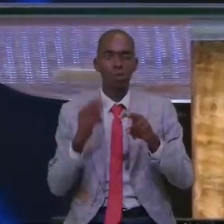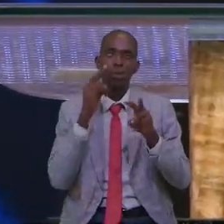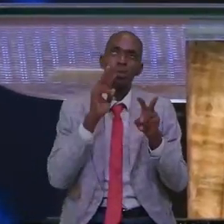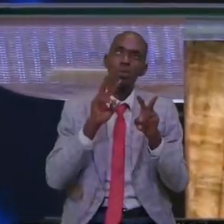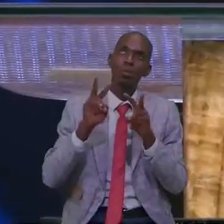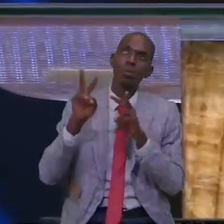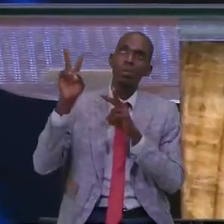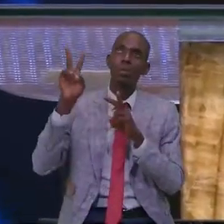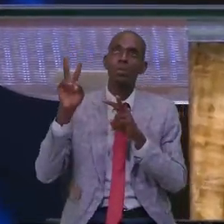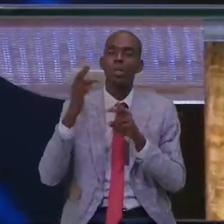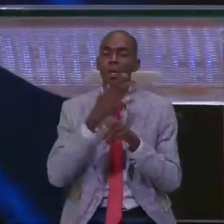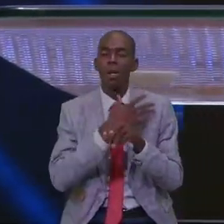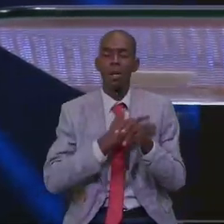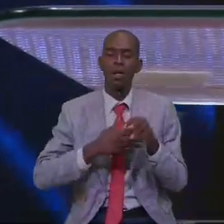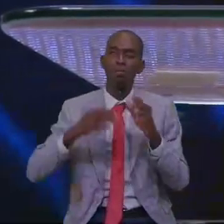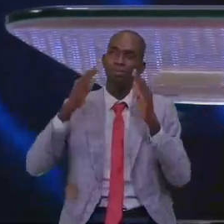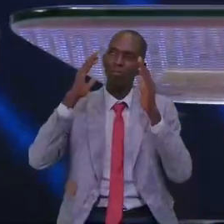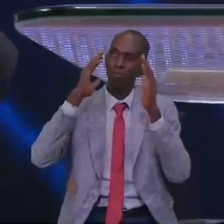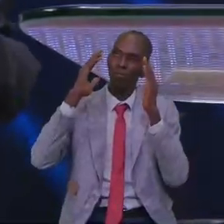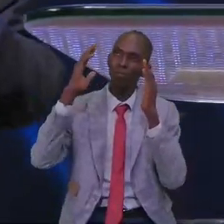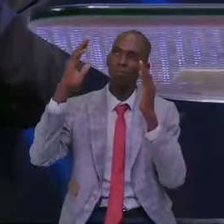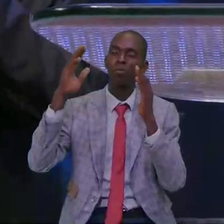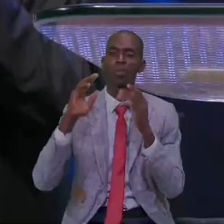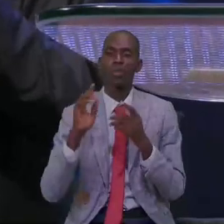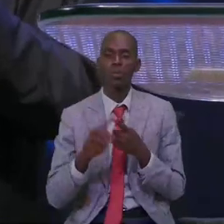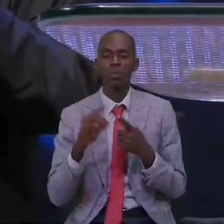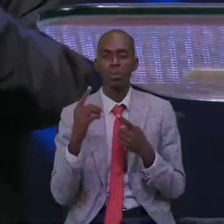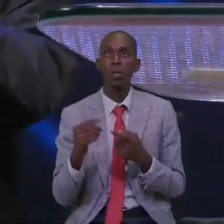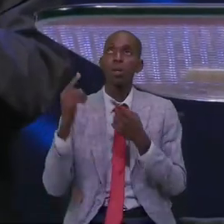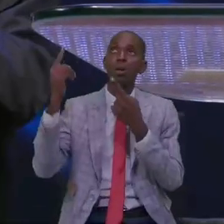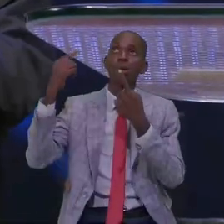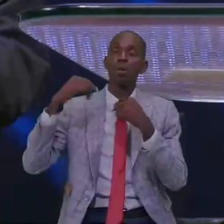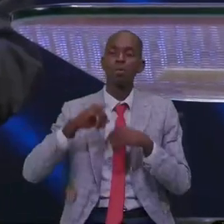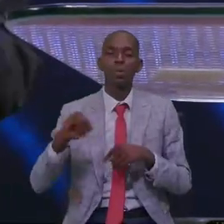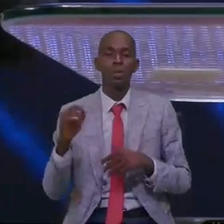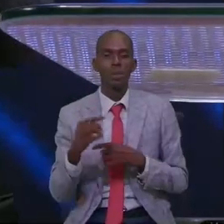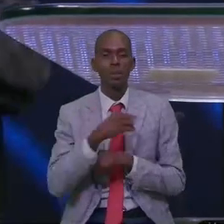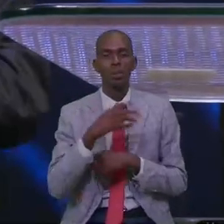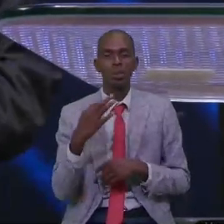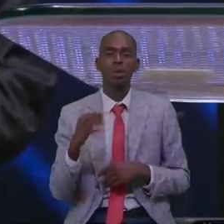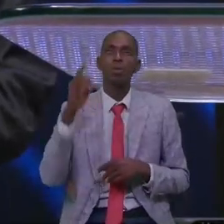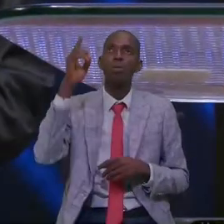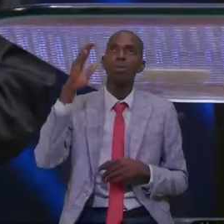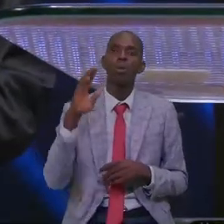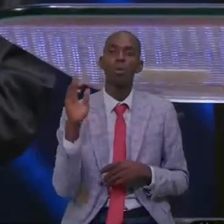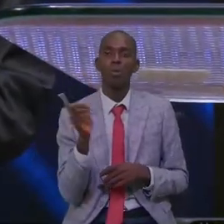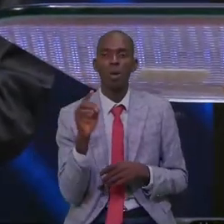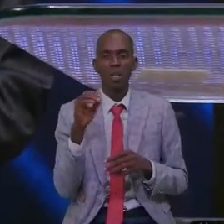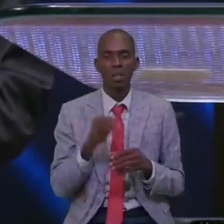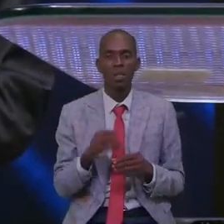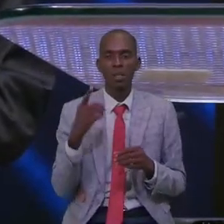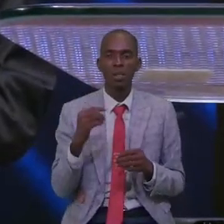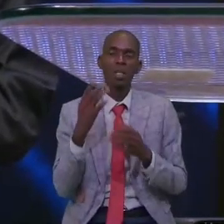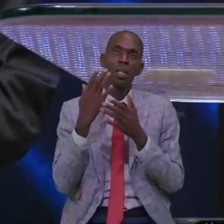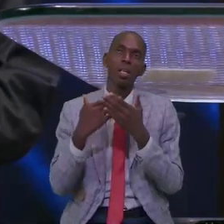attendez et hâtez l'avènement du jour de Dieu, à cause duquel les cieux enflammés